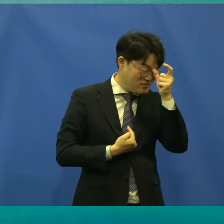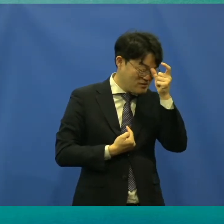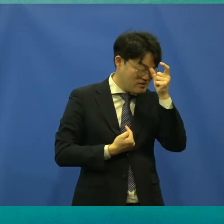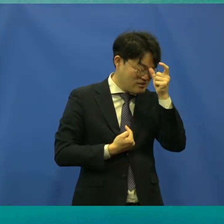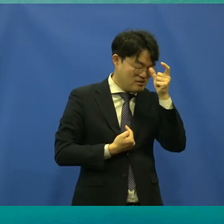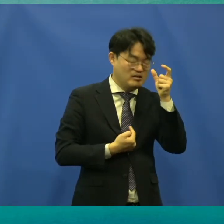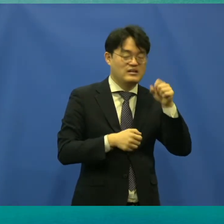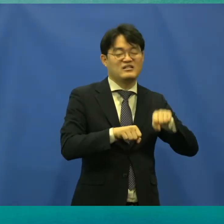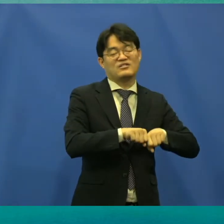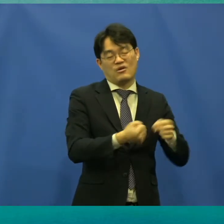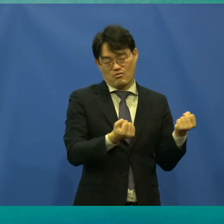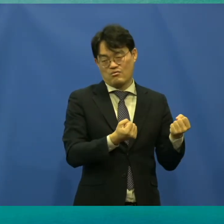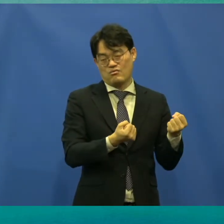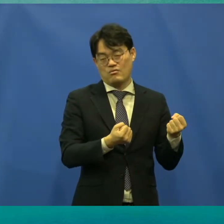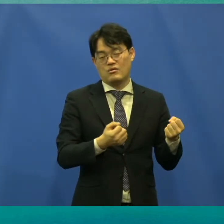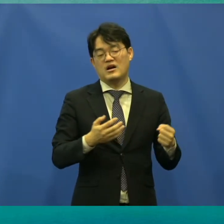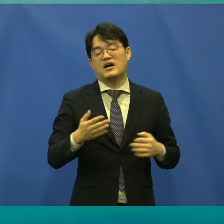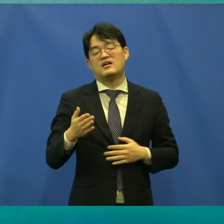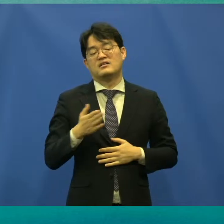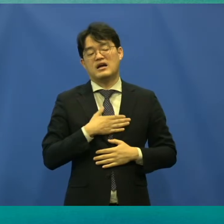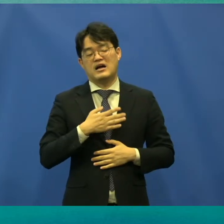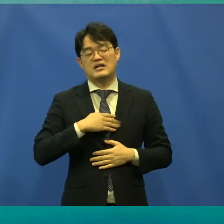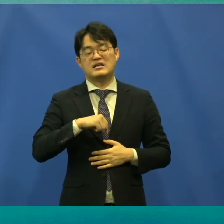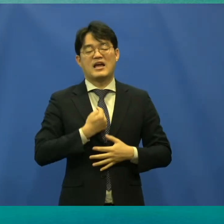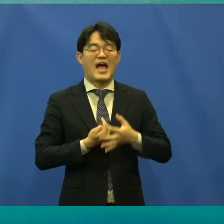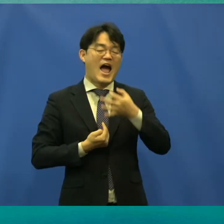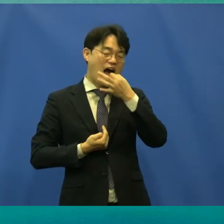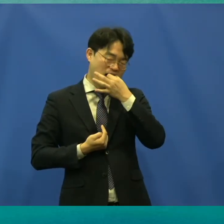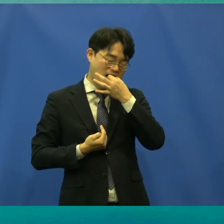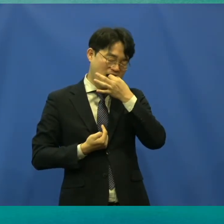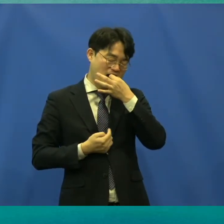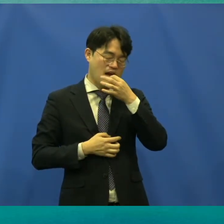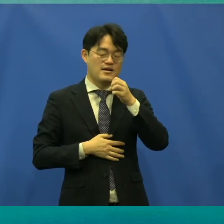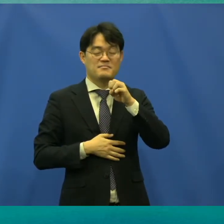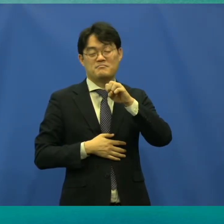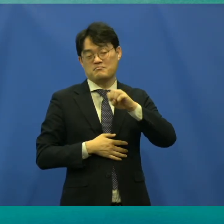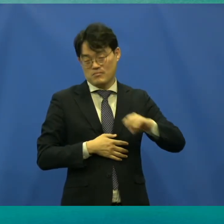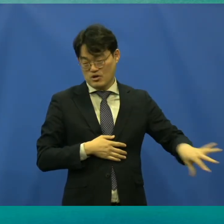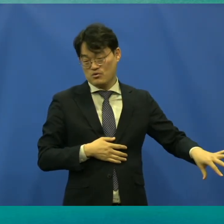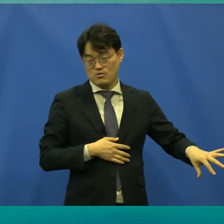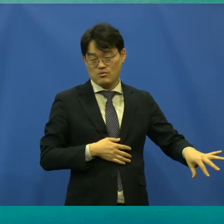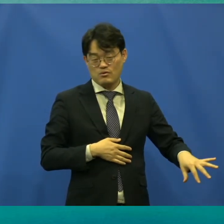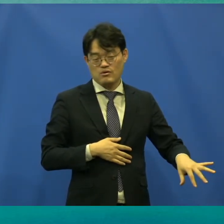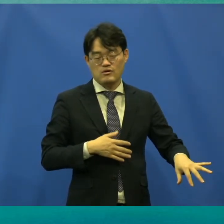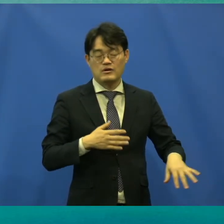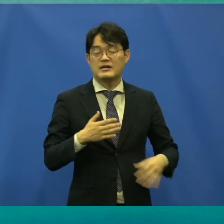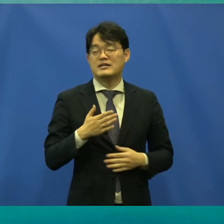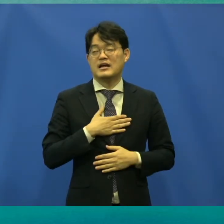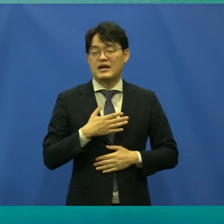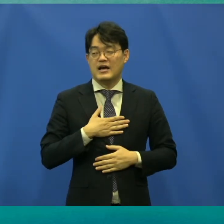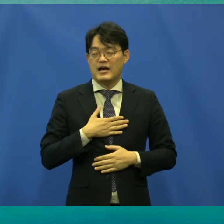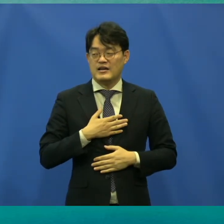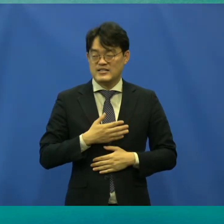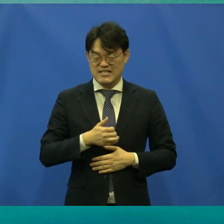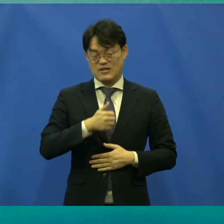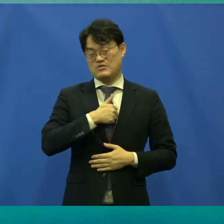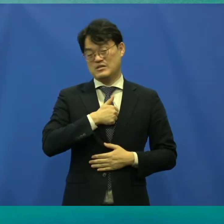이제 그렇게 하고 던져진 것입니다. 요나는 죽고자 했습니다. 그때